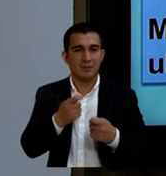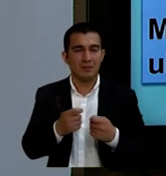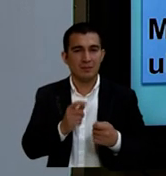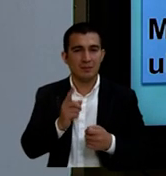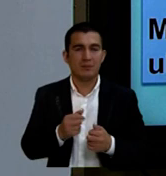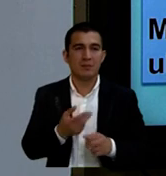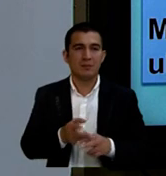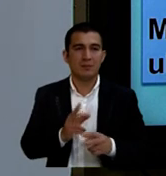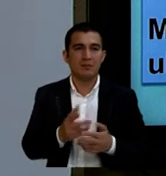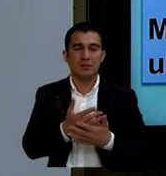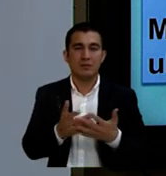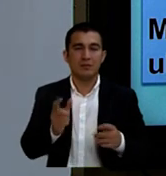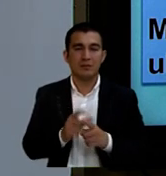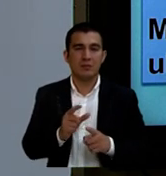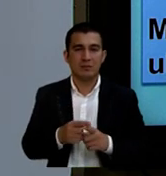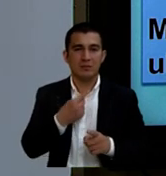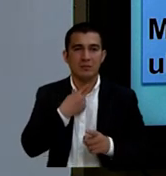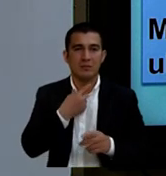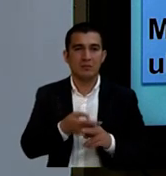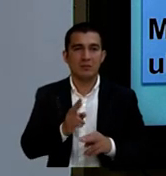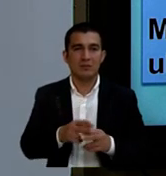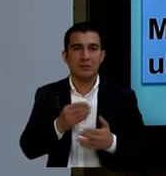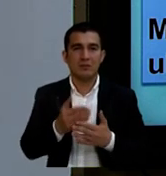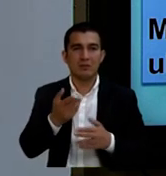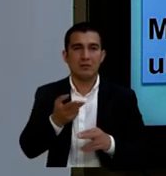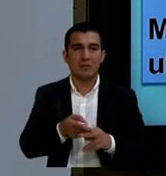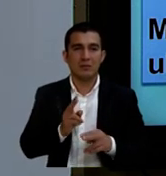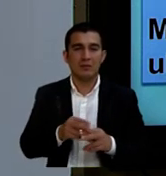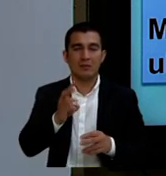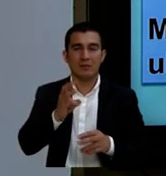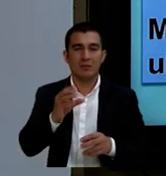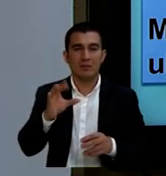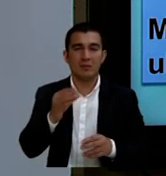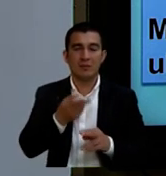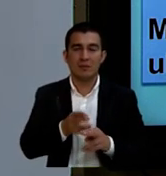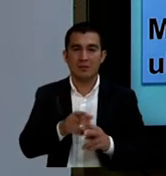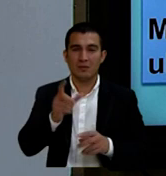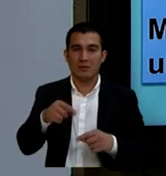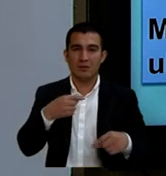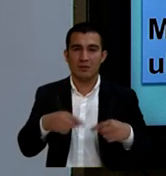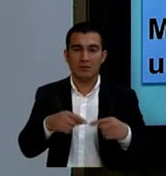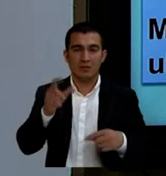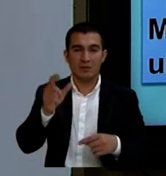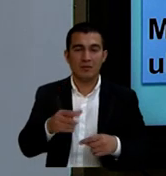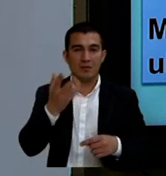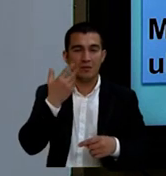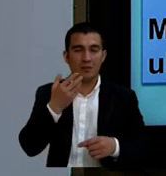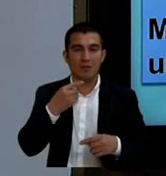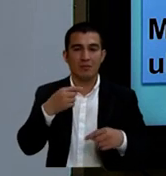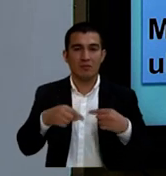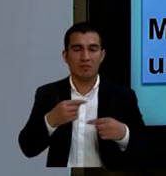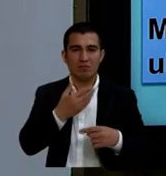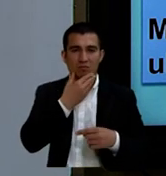Bu nutq matbuotga chiqishiga qadar Messi o'zi uchun odatiy shedevr gol urishga ulguradi. Shedevr